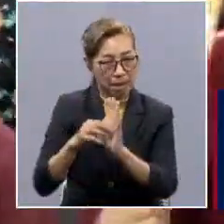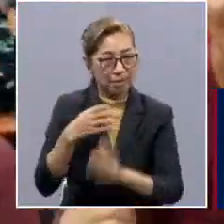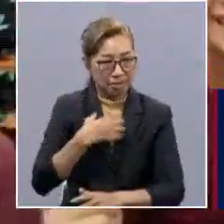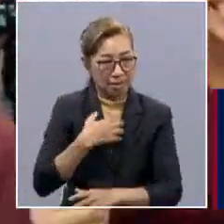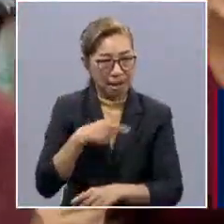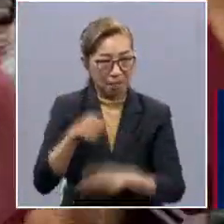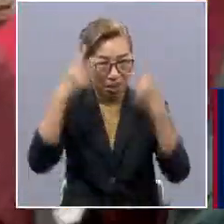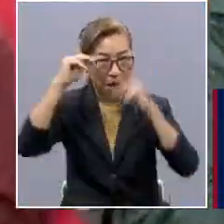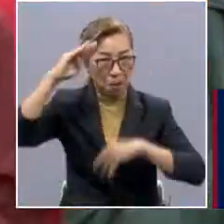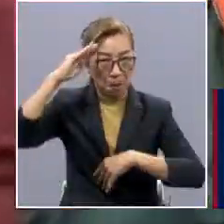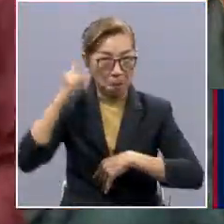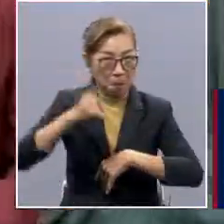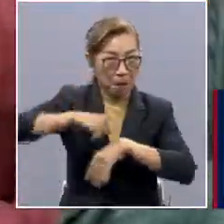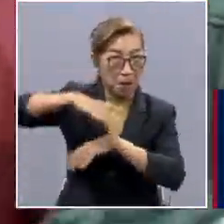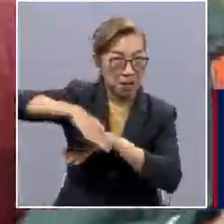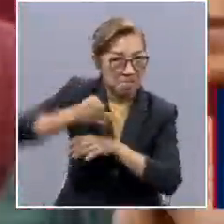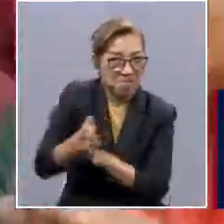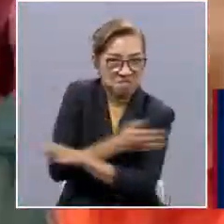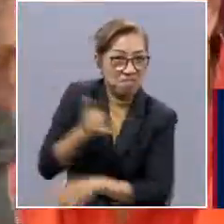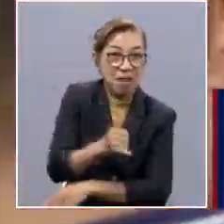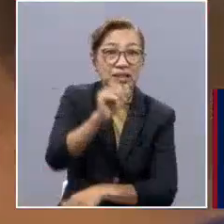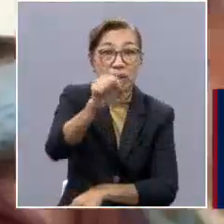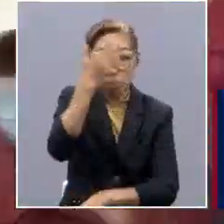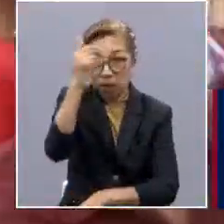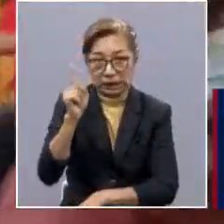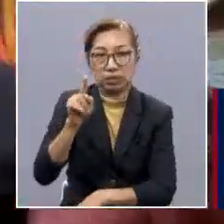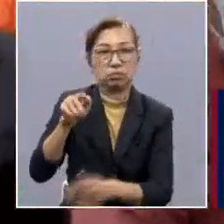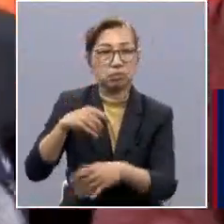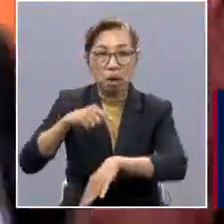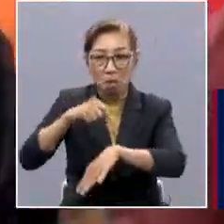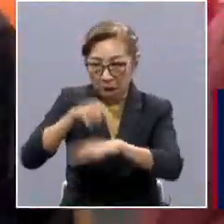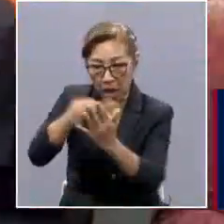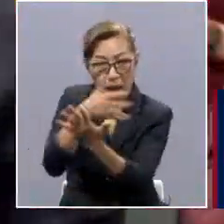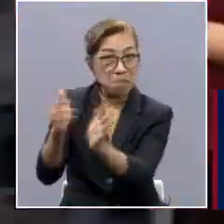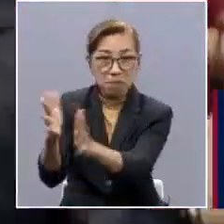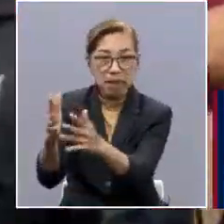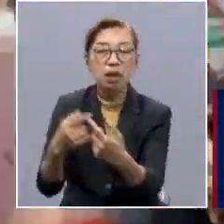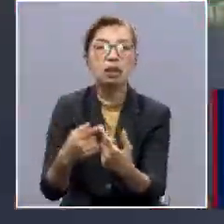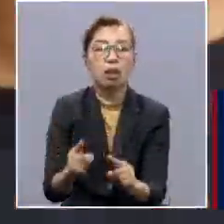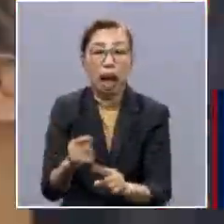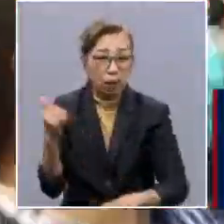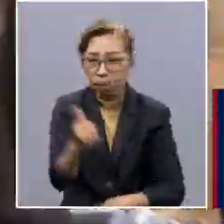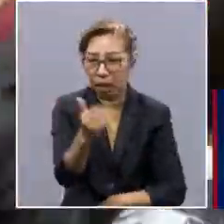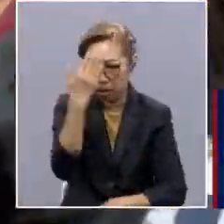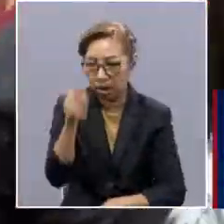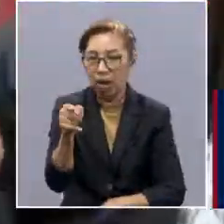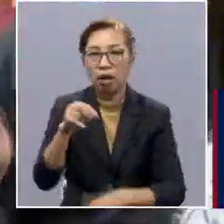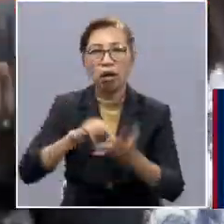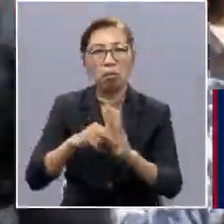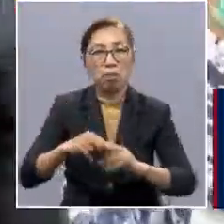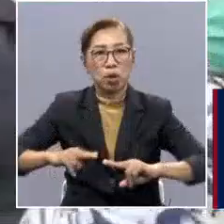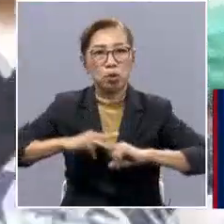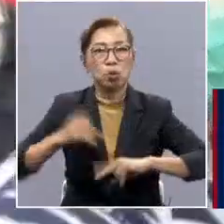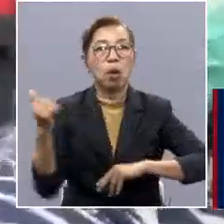แหละ ครับ คือตั้งใจแล้วแหละเพราะว่าตอนแรกเนี่ยไม่ได้มีกำหนดการอะไรออกมาเลยนะ ใช่ใช ่ก็ไปในนามส่วนตัวแล้วไปถึงก่อนนายกอี